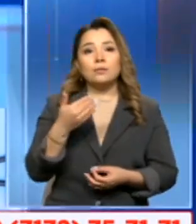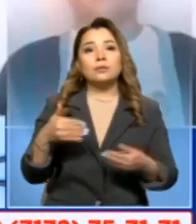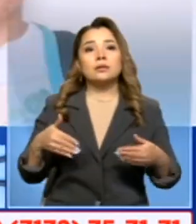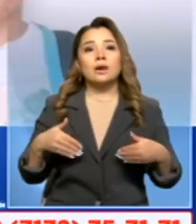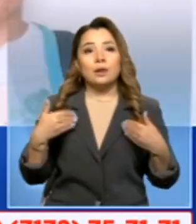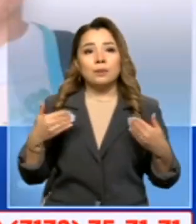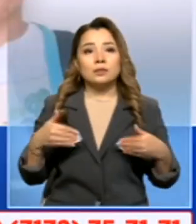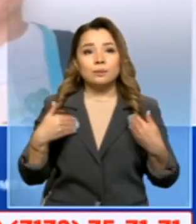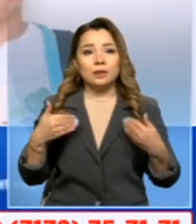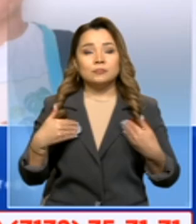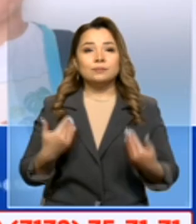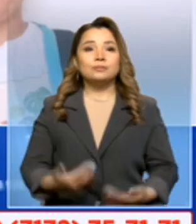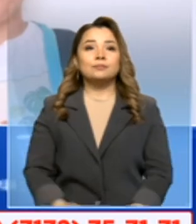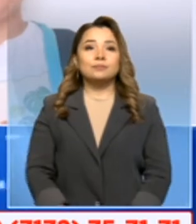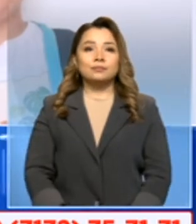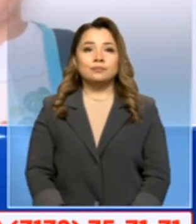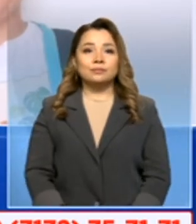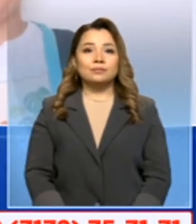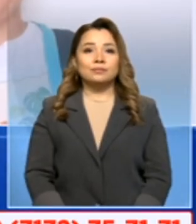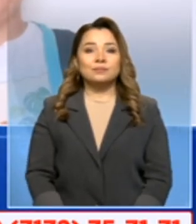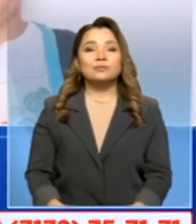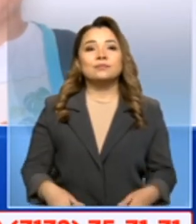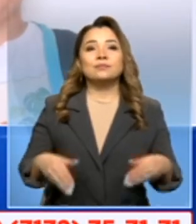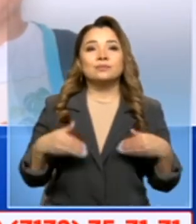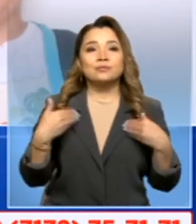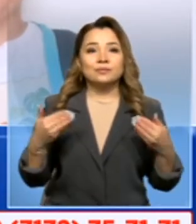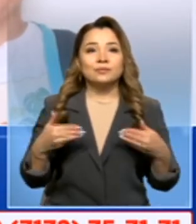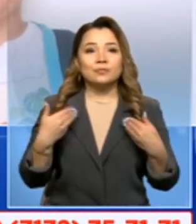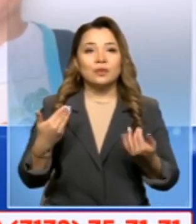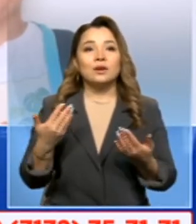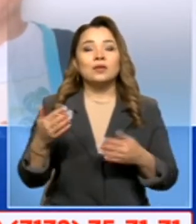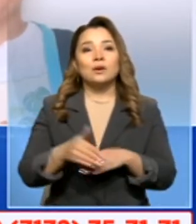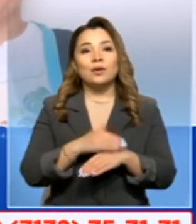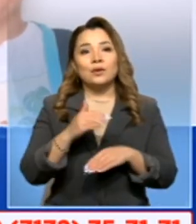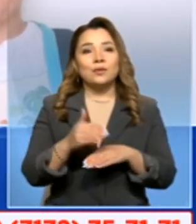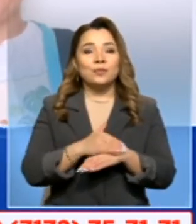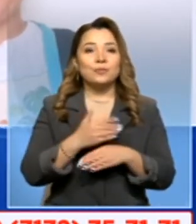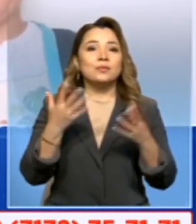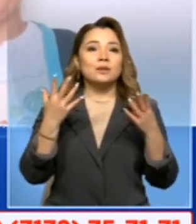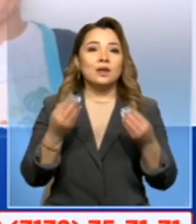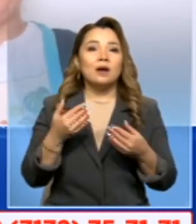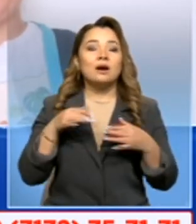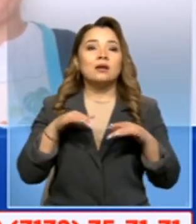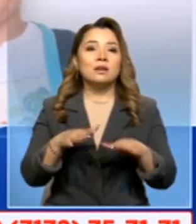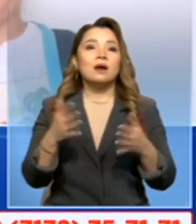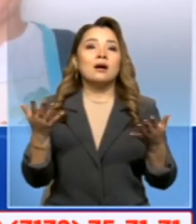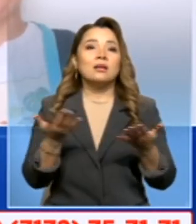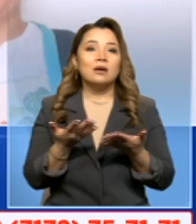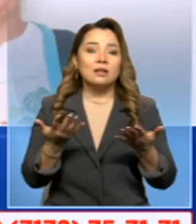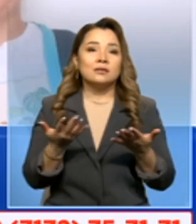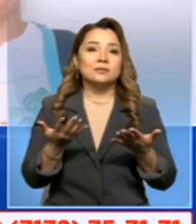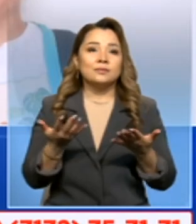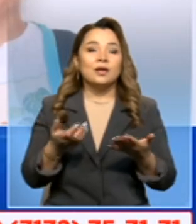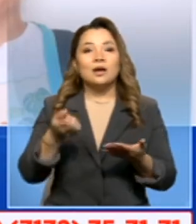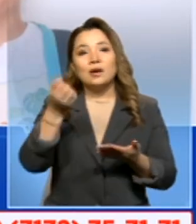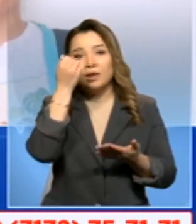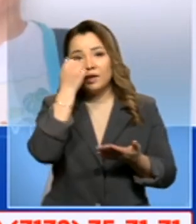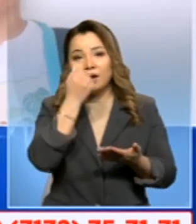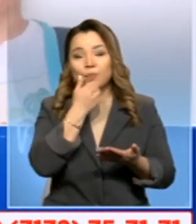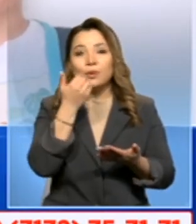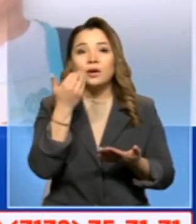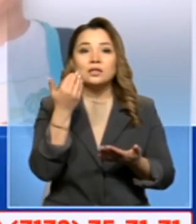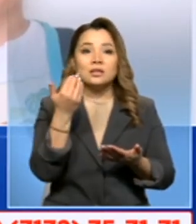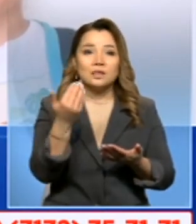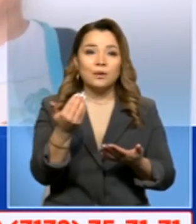ханым, сәлематсыз. Сәлематсыз. Қайырлы күн, қалыңыз қалай? Жақсы, рахмет. Аха. Менің білуімше,